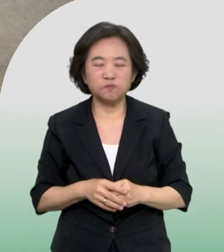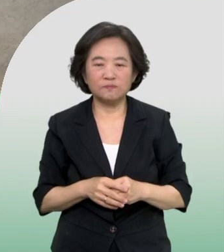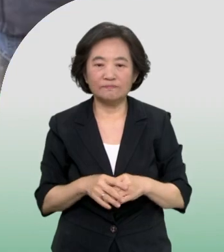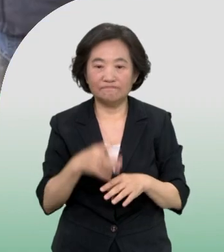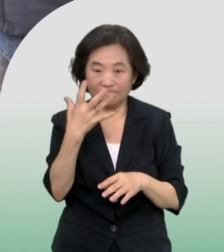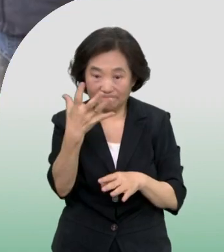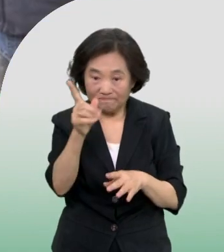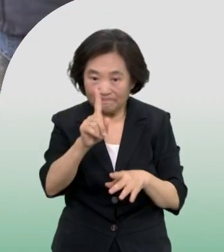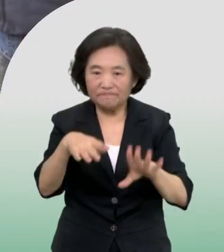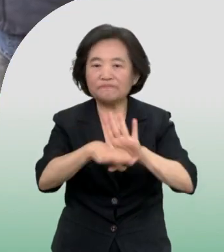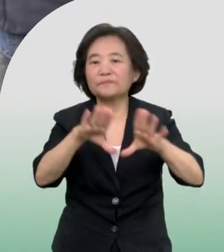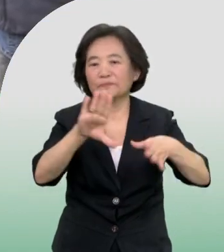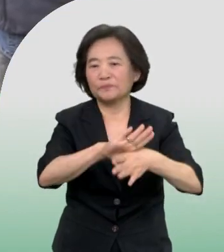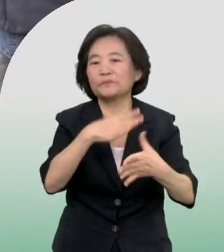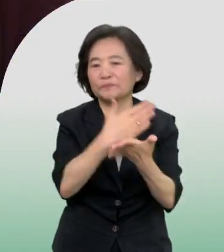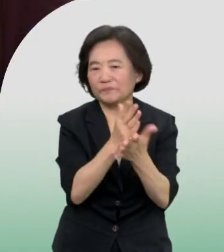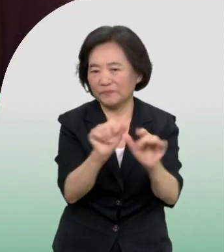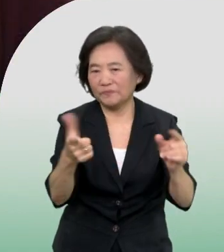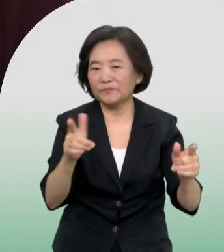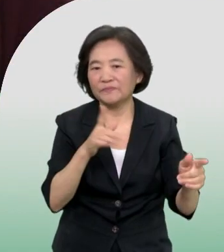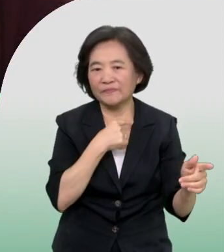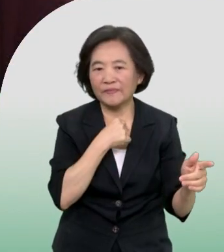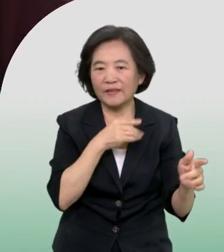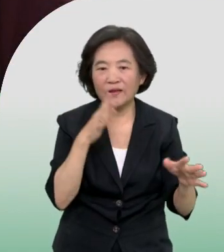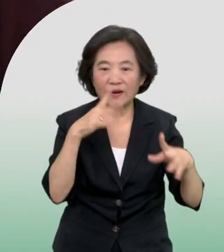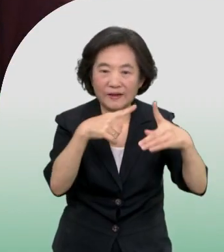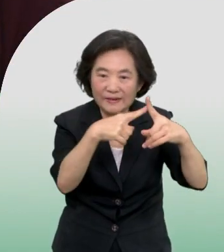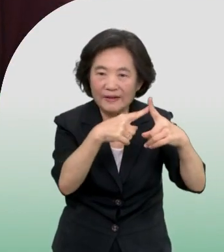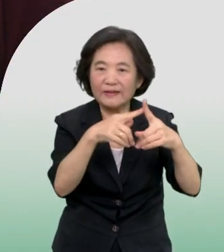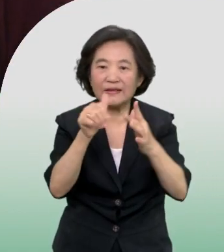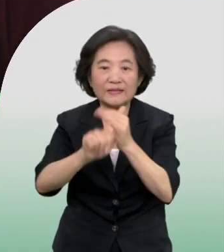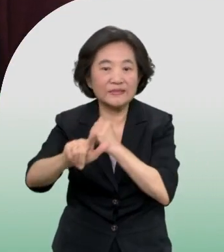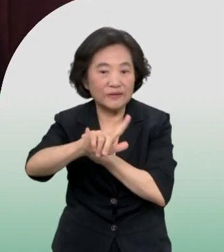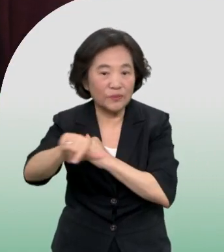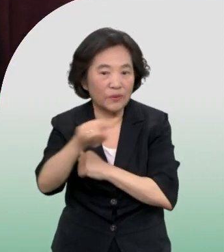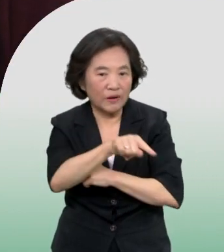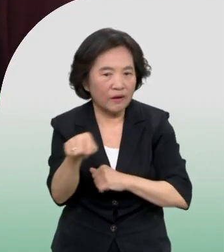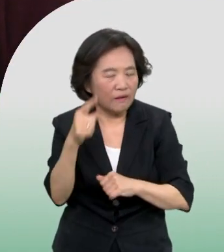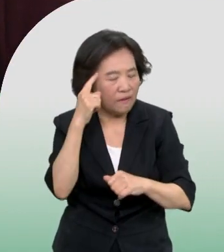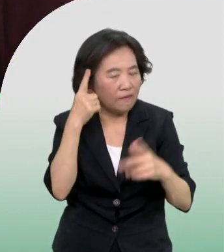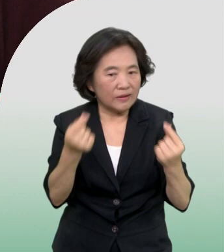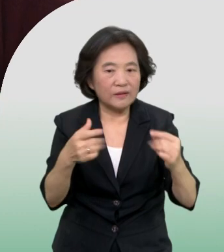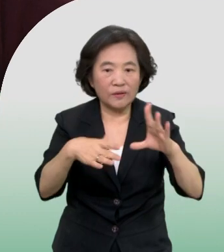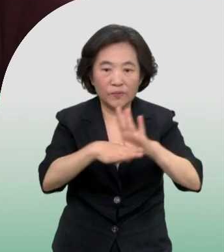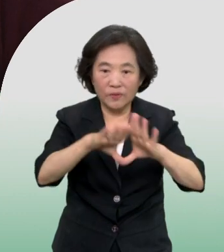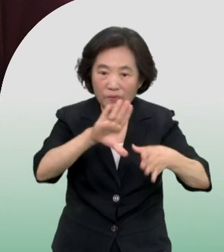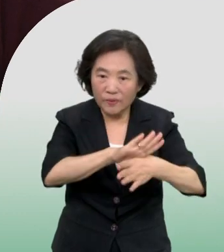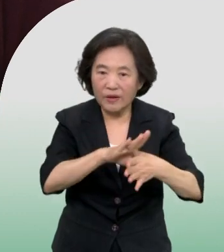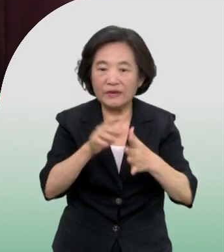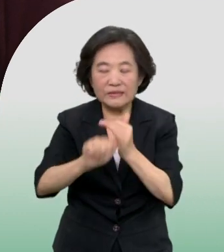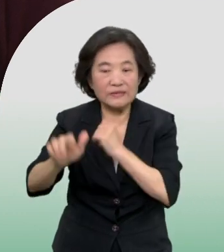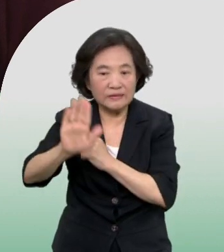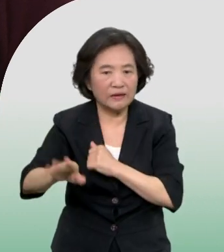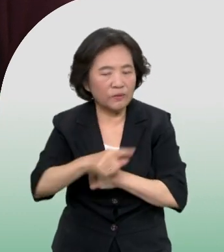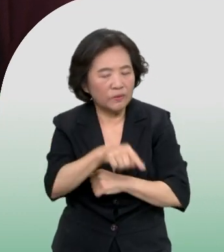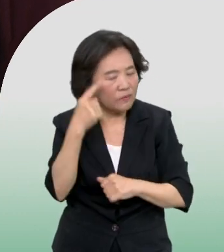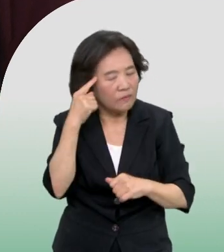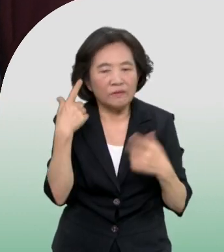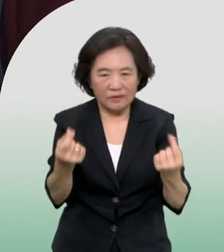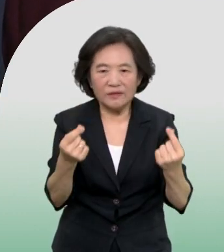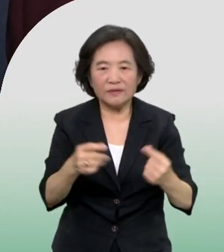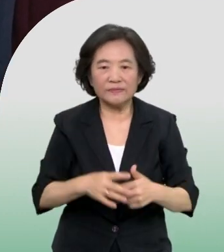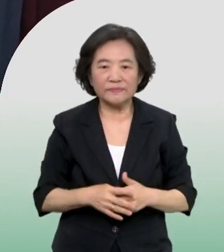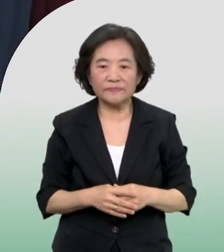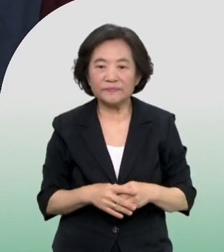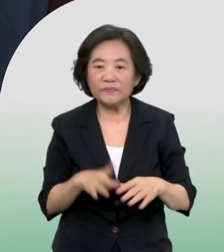化多样性，就讲人类跟生物共融，文化跟生态生物共融，